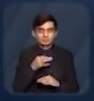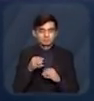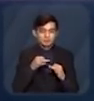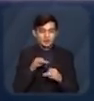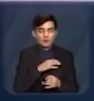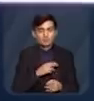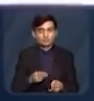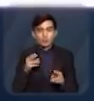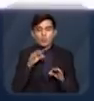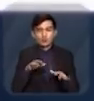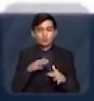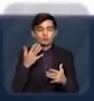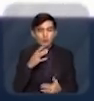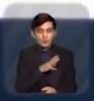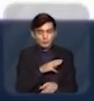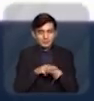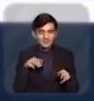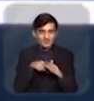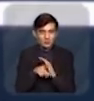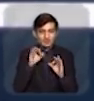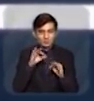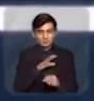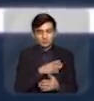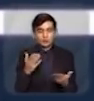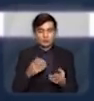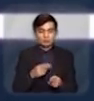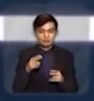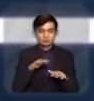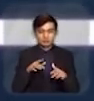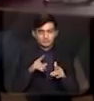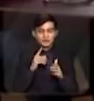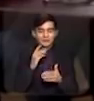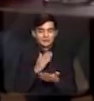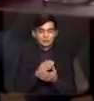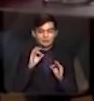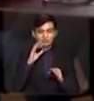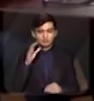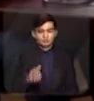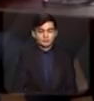іс қозғалған және қандай баптар бойынша тергеу жүріп жатқанын айтып берді.